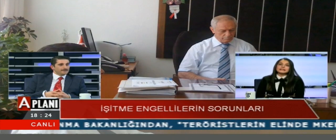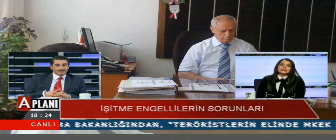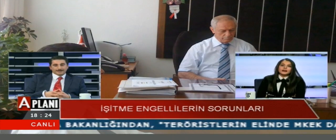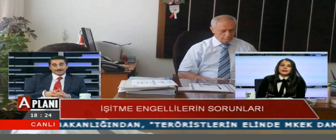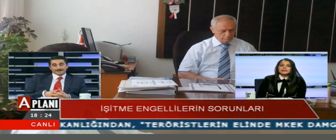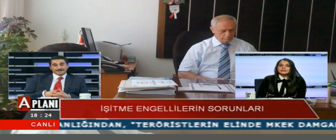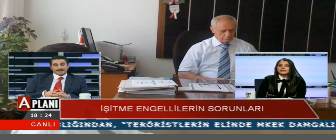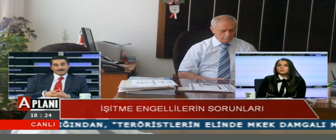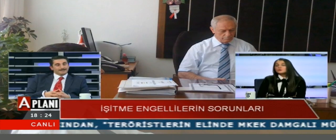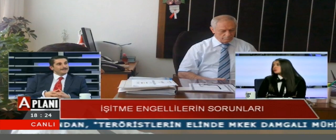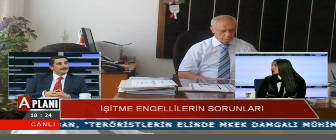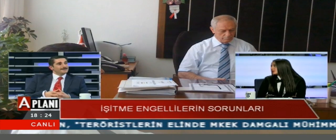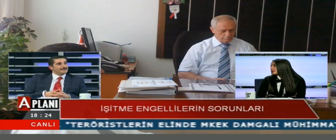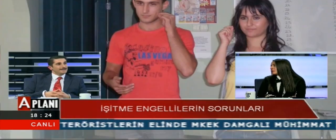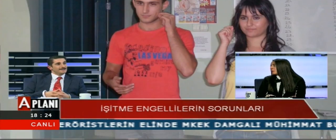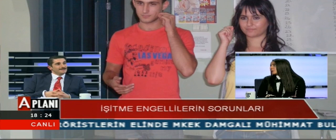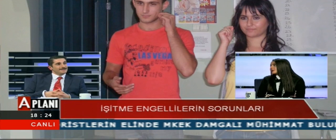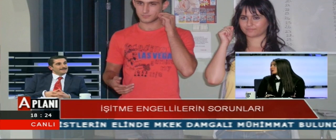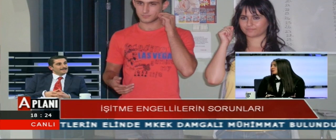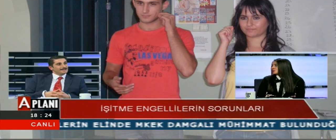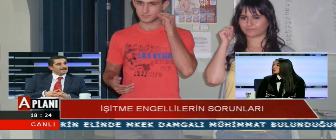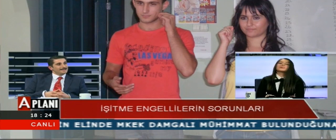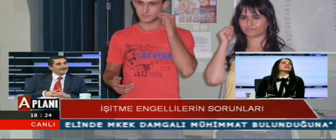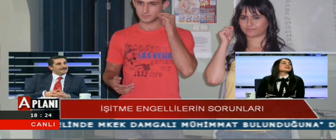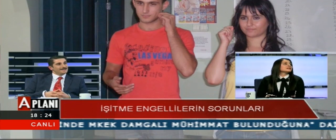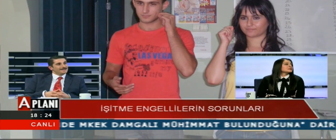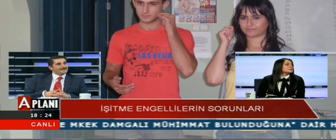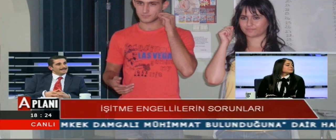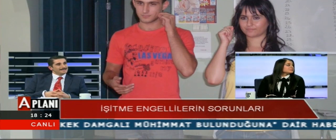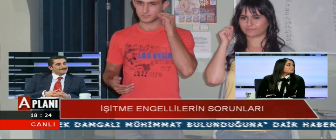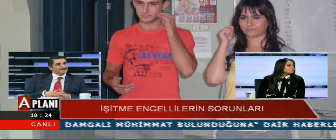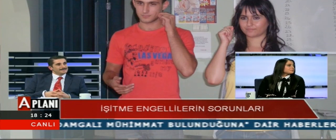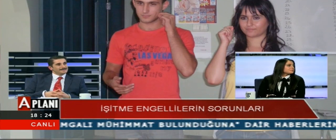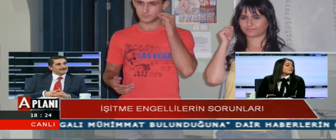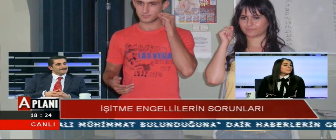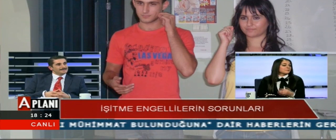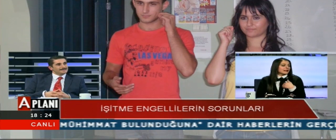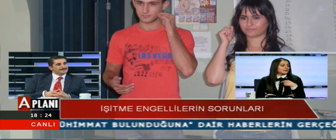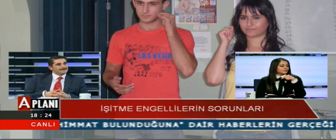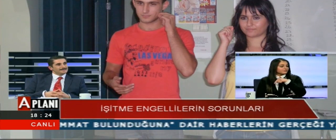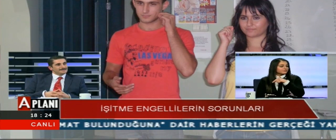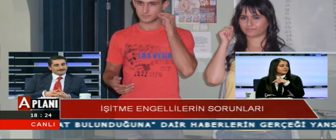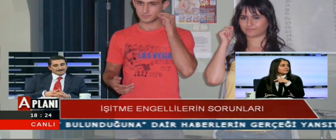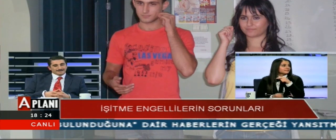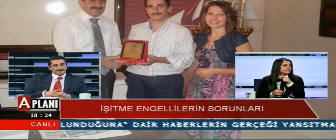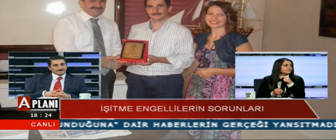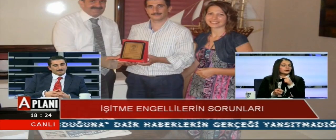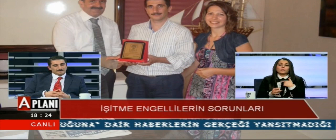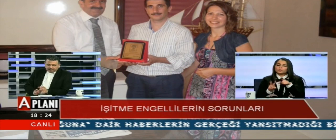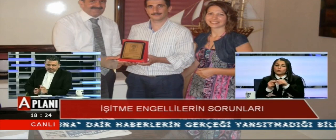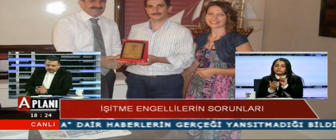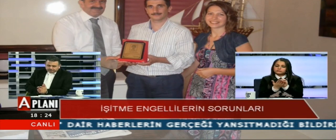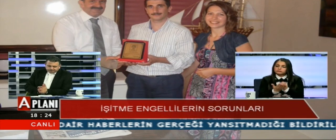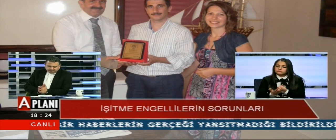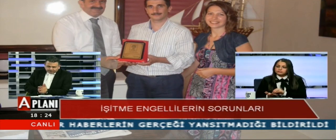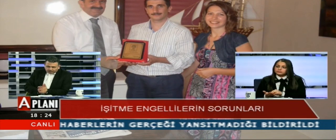%50 daha eklenerek bunu %100'e tamamlamak istiyoruz. Evet. Ben de bu arada siz tabii notlar aldım.